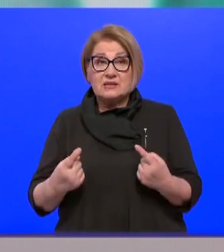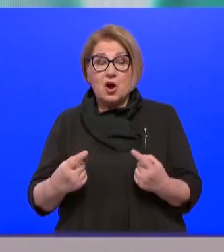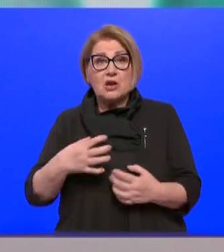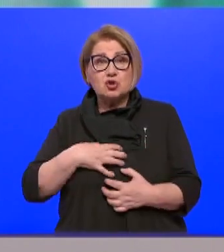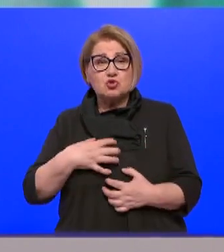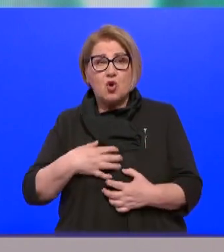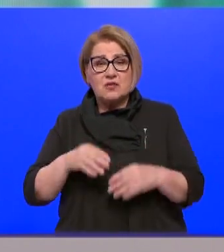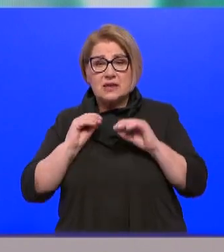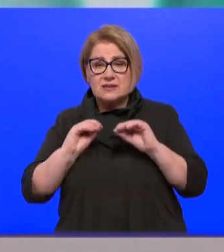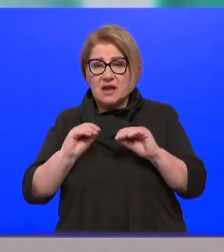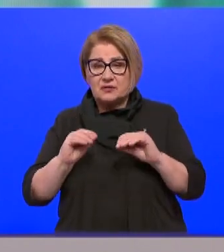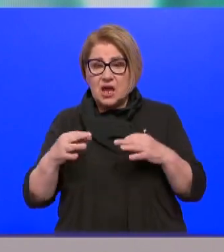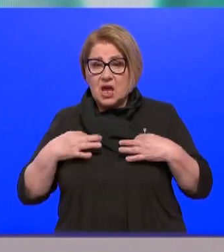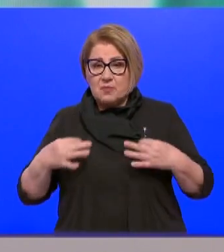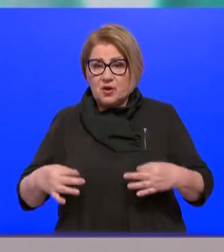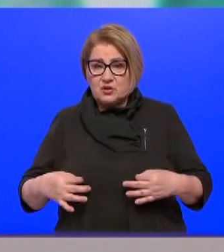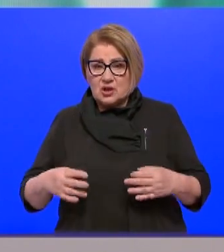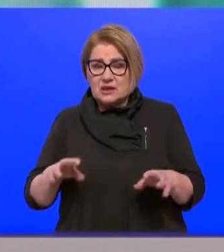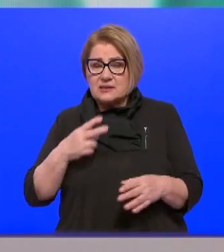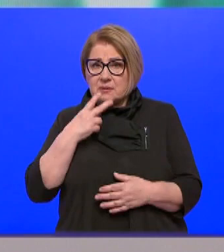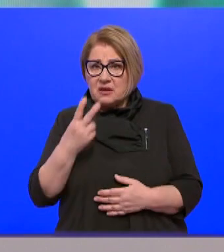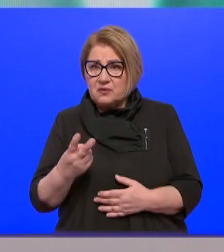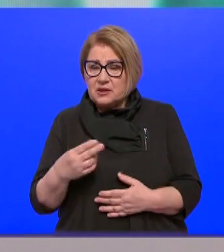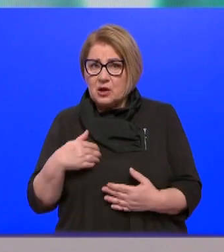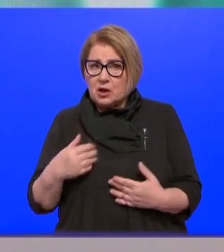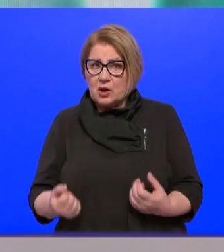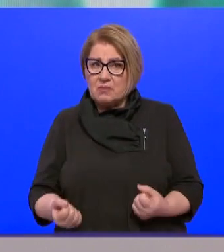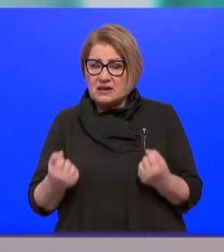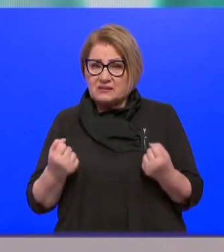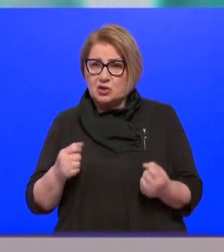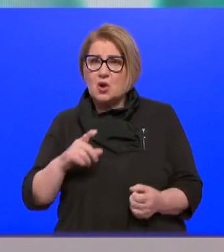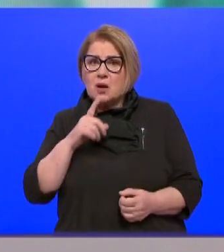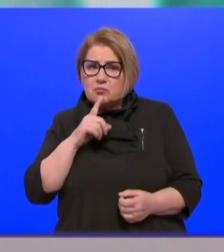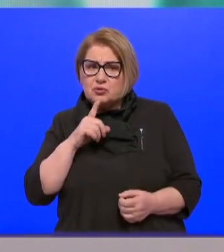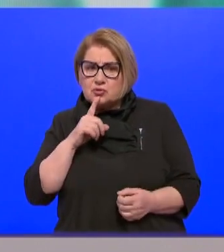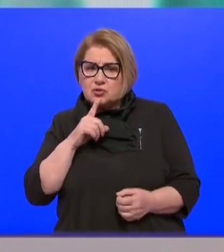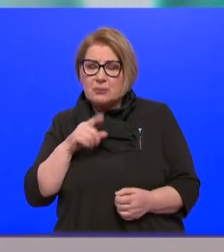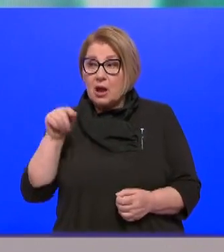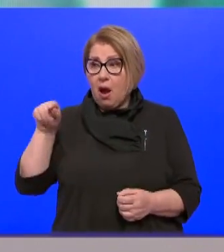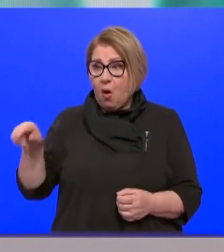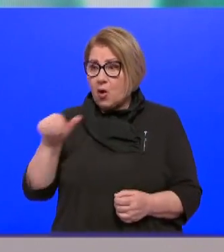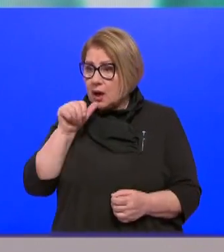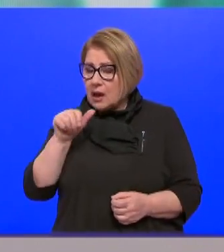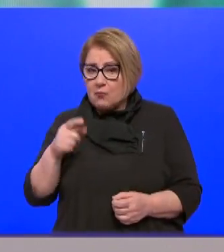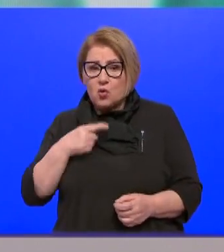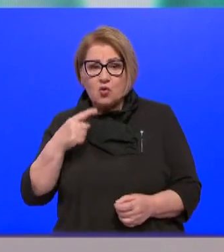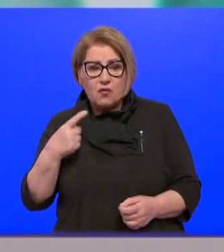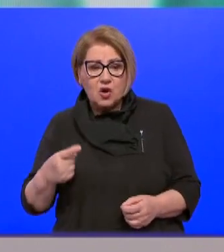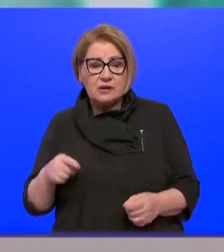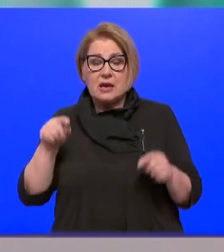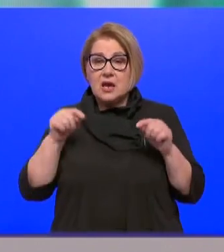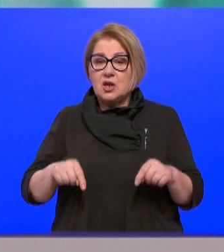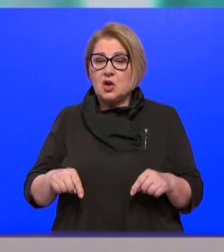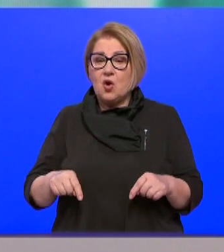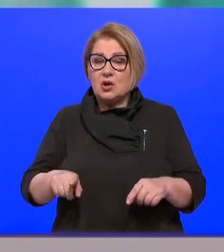savjetnik i rekao mi je, profesorice, pa kad sam ja vidio kako je meni teško šaptati, a oni uopće ne mogu govoriti. I on je dugi niz godina